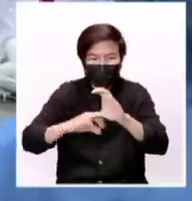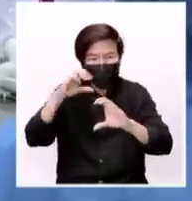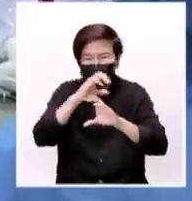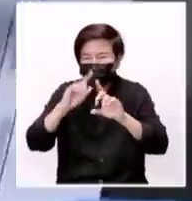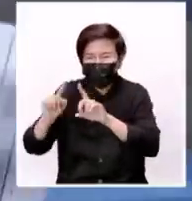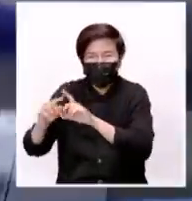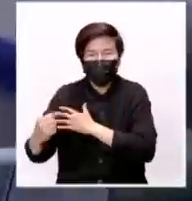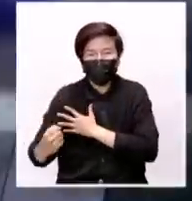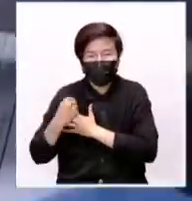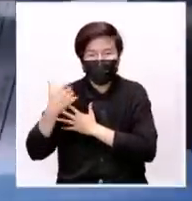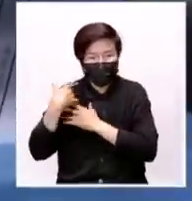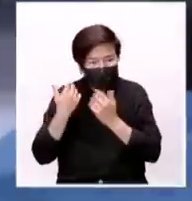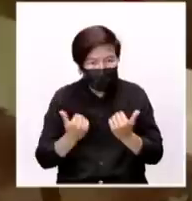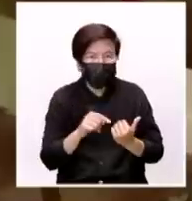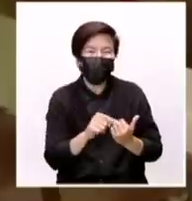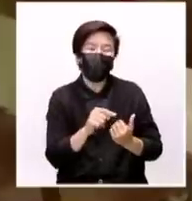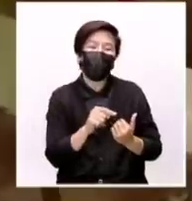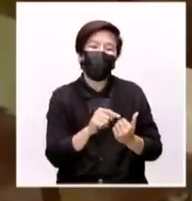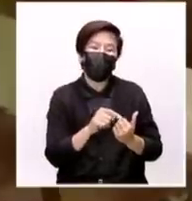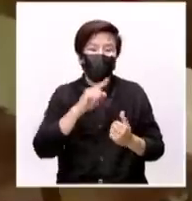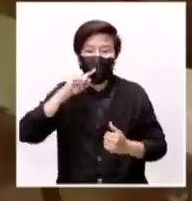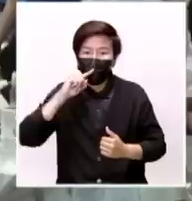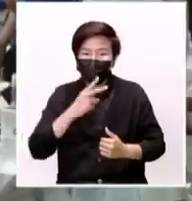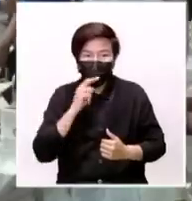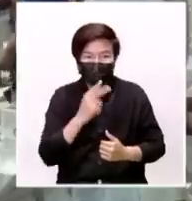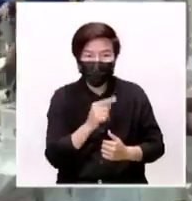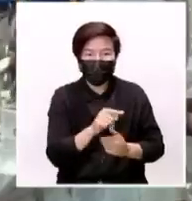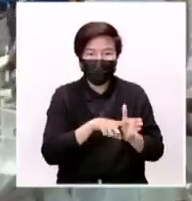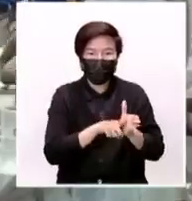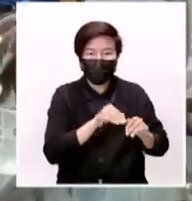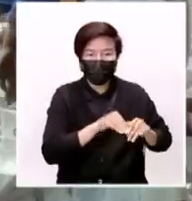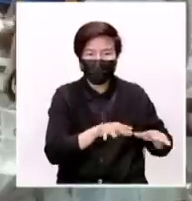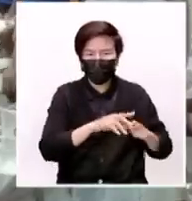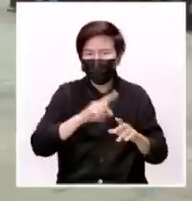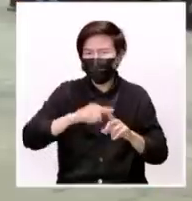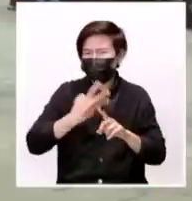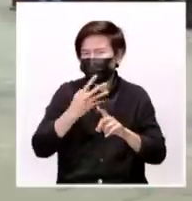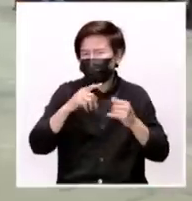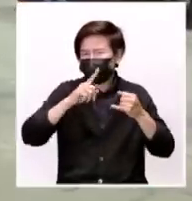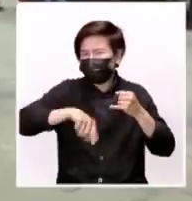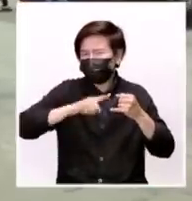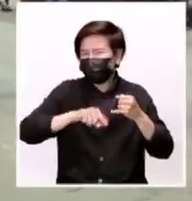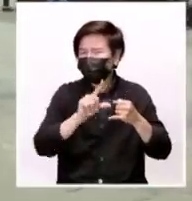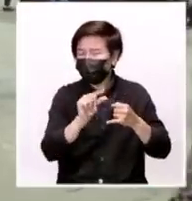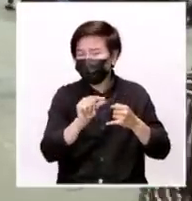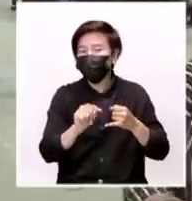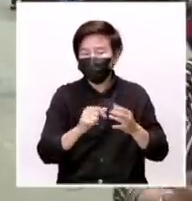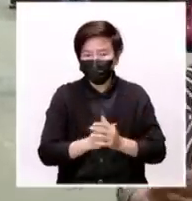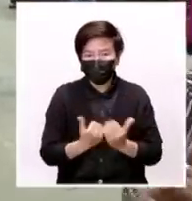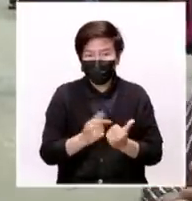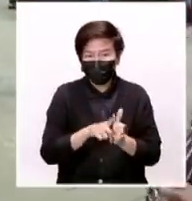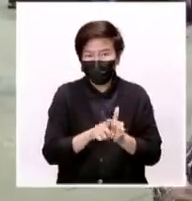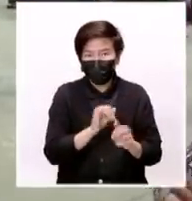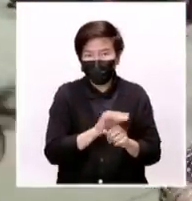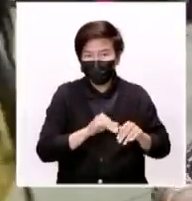ตัวที่เข้มงวดแต่ว่าการระบาดรอบใหม่มันเริ่มต้นเมื่อประมาณ20ปลายเมษายนที่ผ่านมาค่ะเกิดการระบาดอย่างรวดเร็วอี